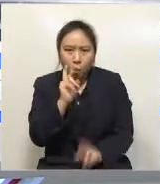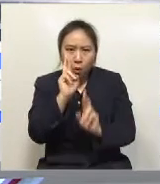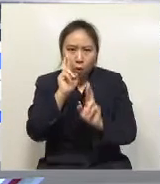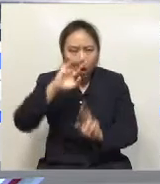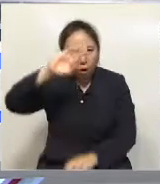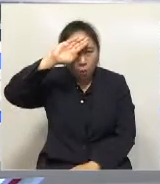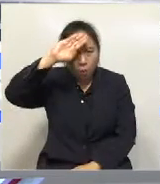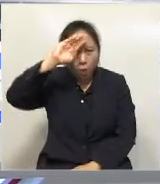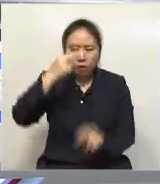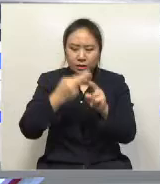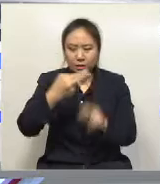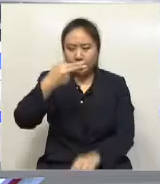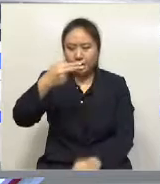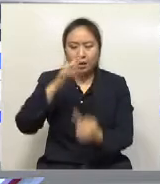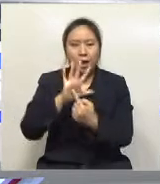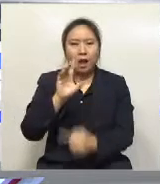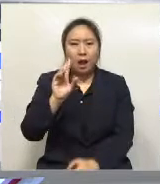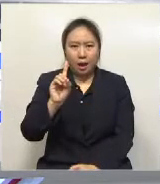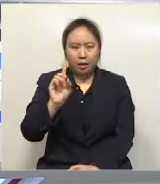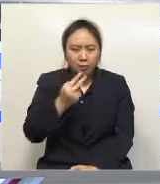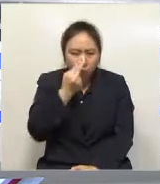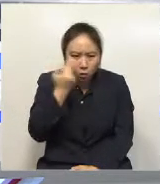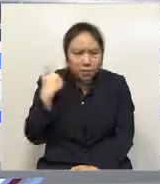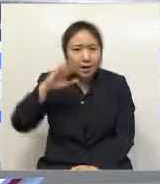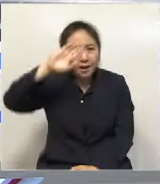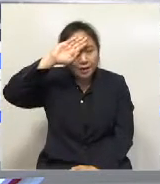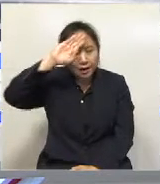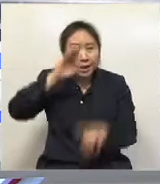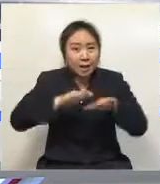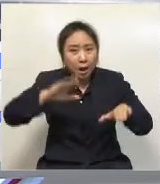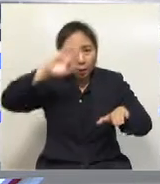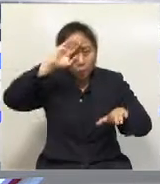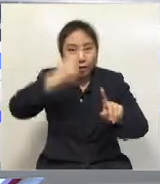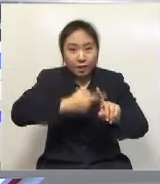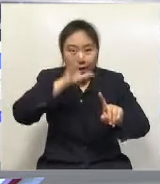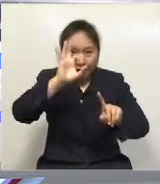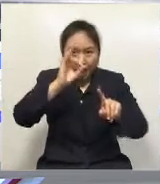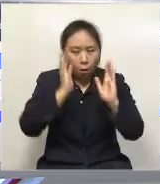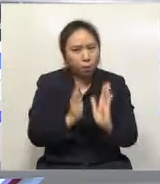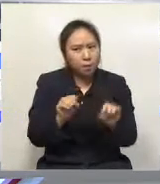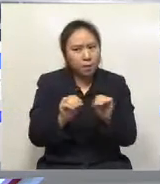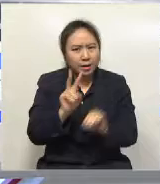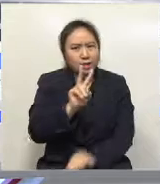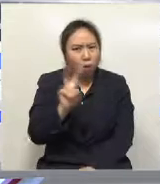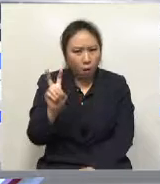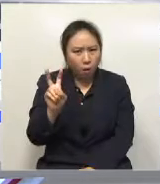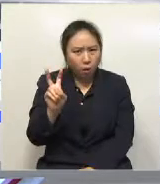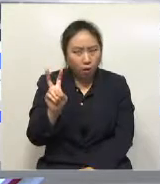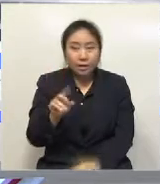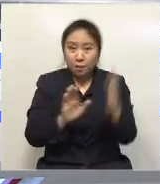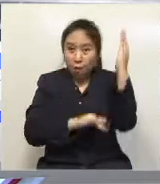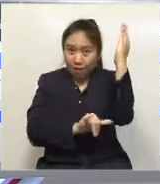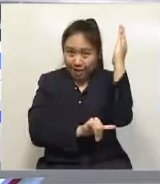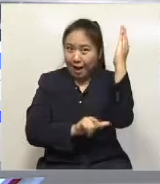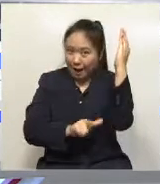วังโรคหัด ค่ะ เพราะว่าไปเจอข้อมูลว่าโอ้โหมีตัวเลขเด็กป่วยเฉพาะเดือนกันยายนเนี่ยเกือบ200คนแล้วนะคะ เฉพาะในพื้นที่ยะล